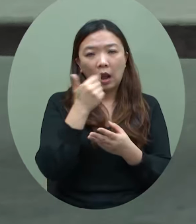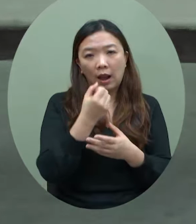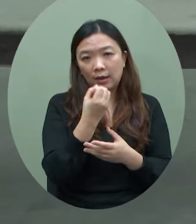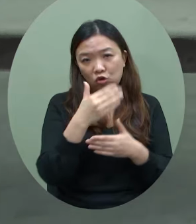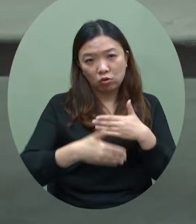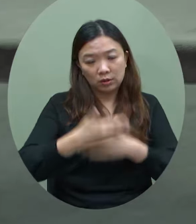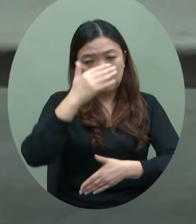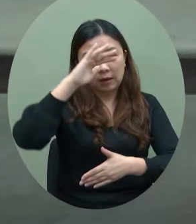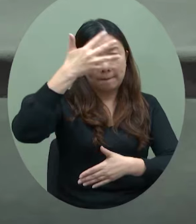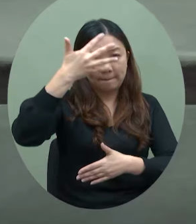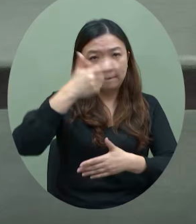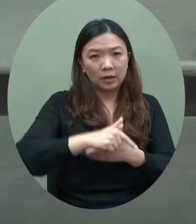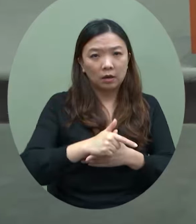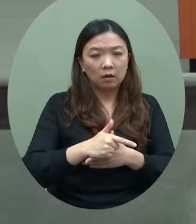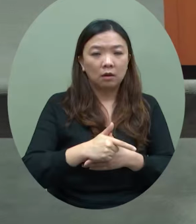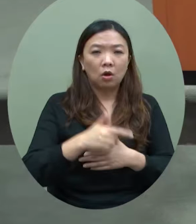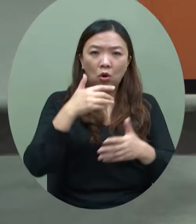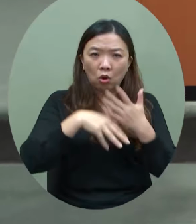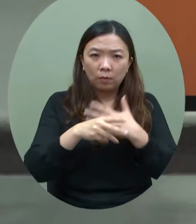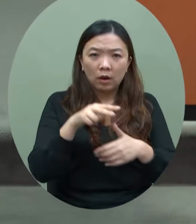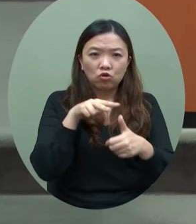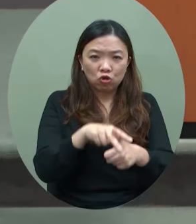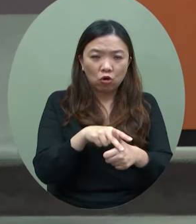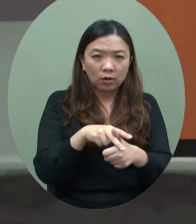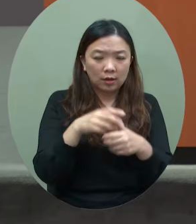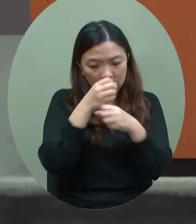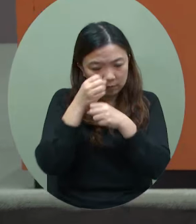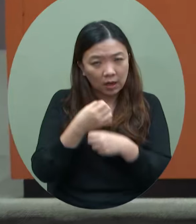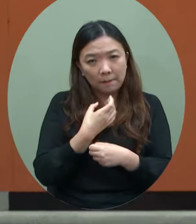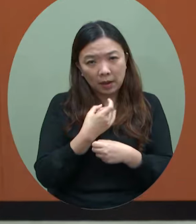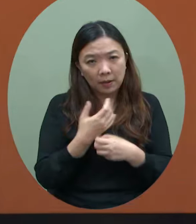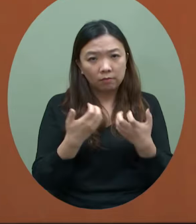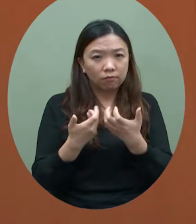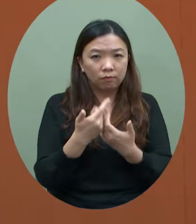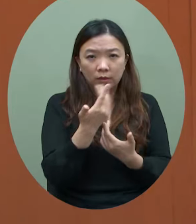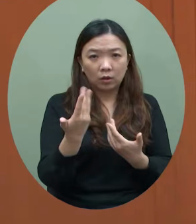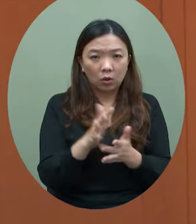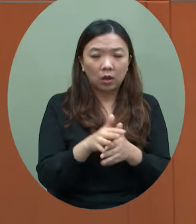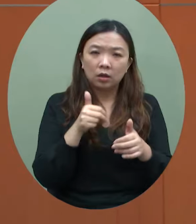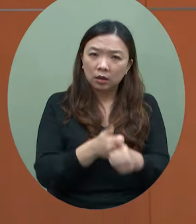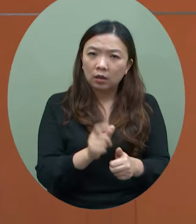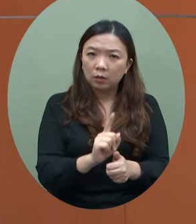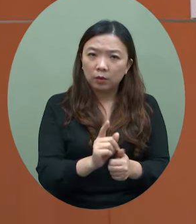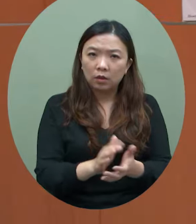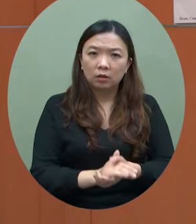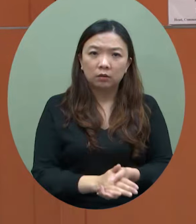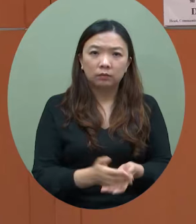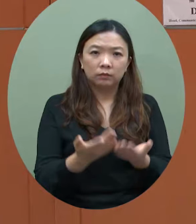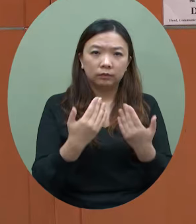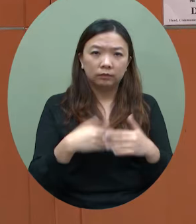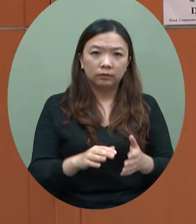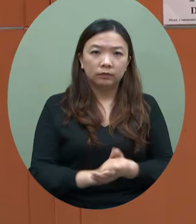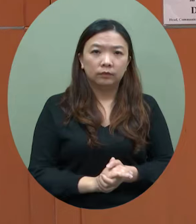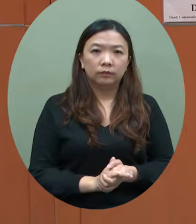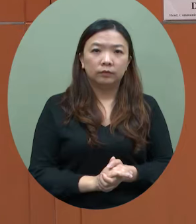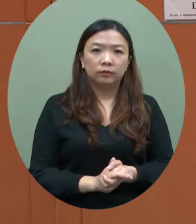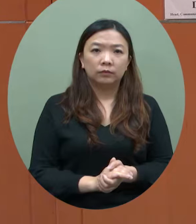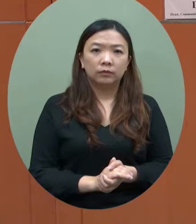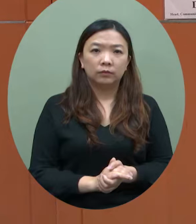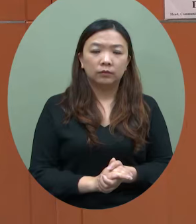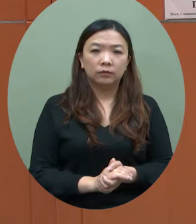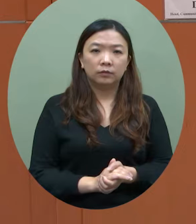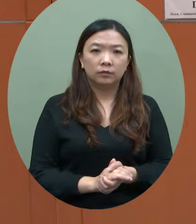多人仍然未做呢個強制檢測？咁當局其實會點樣跟進？係啦，咁再一題就其實